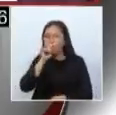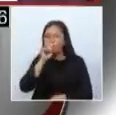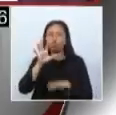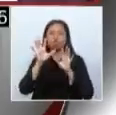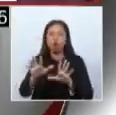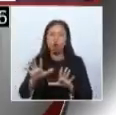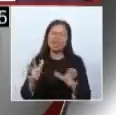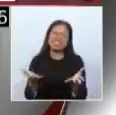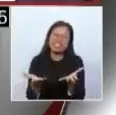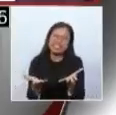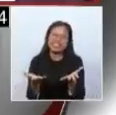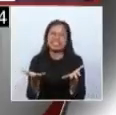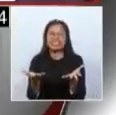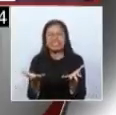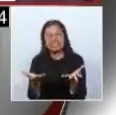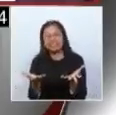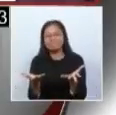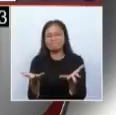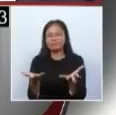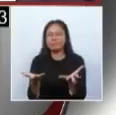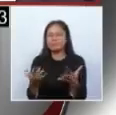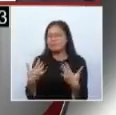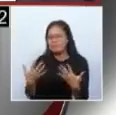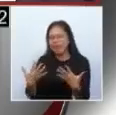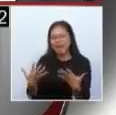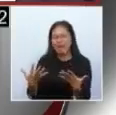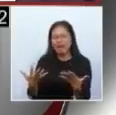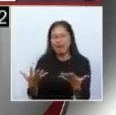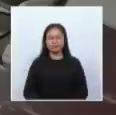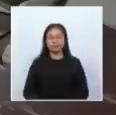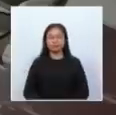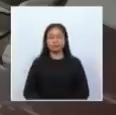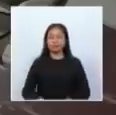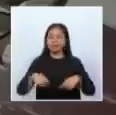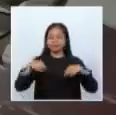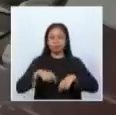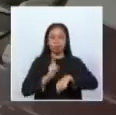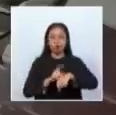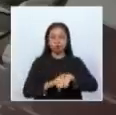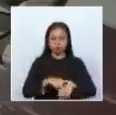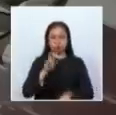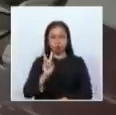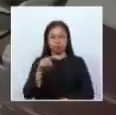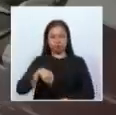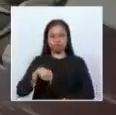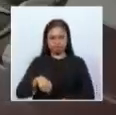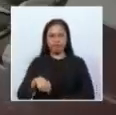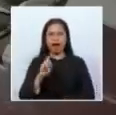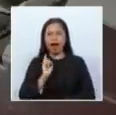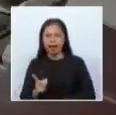Seperti posisinya di debat yang pertama kemarin, dan itu ngebuat dia orang khawatir jangan-jangan Prabowo